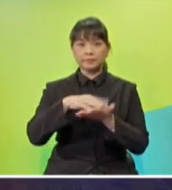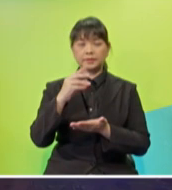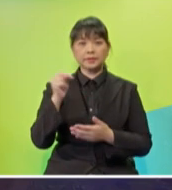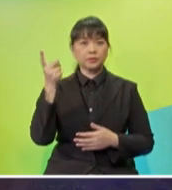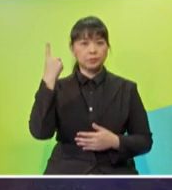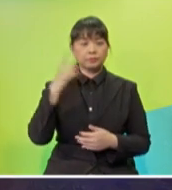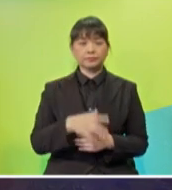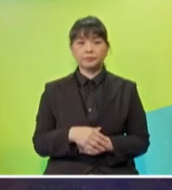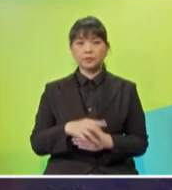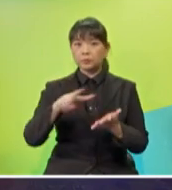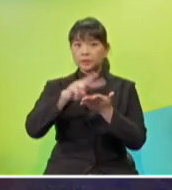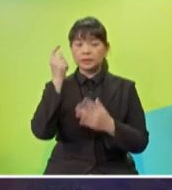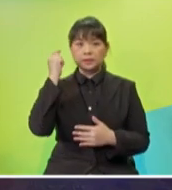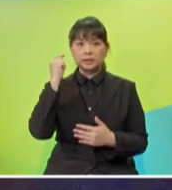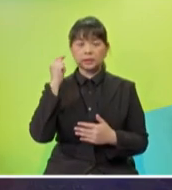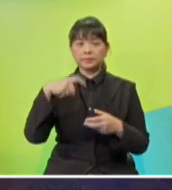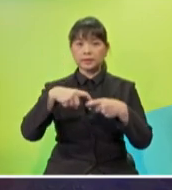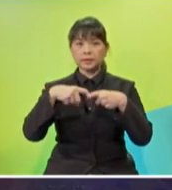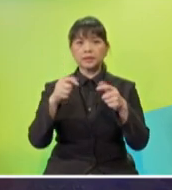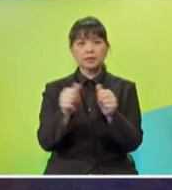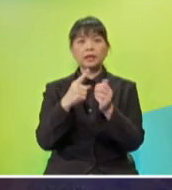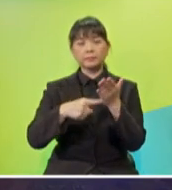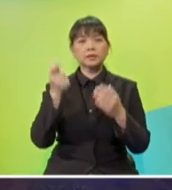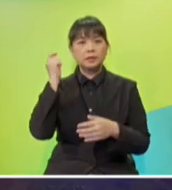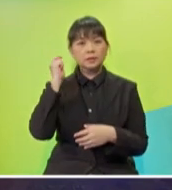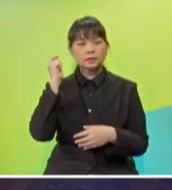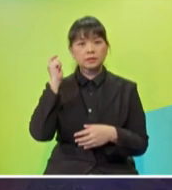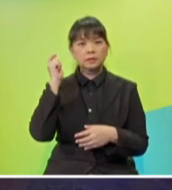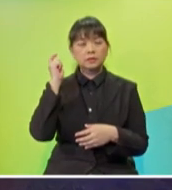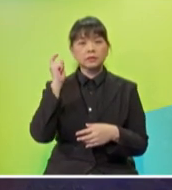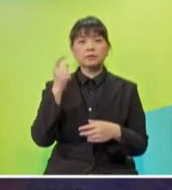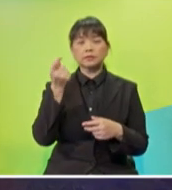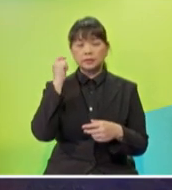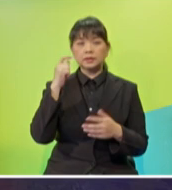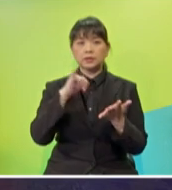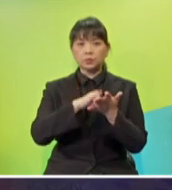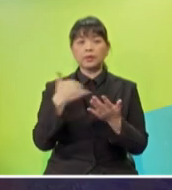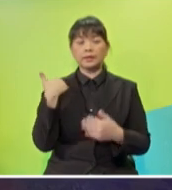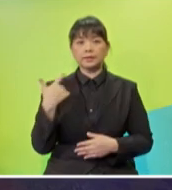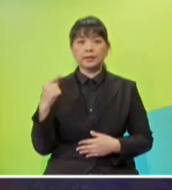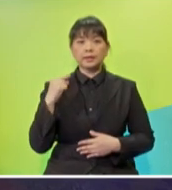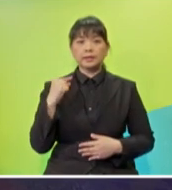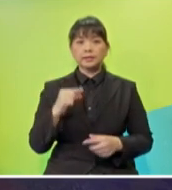video itu sebenarnya berkaitan dengan apa gaya hidup sehat dan selamat